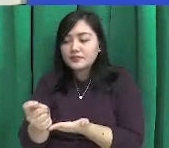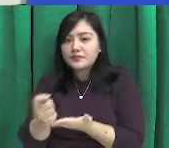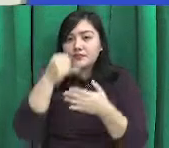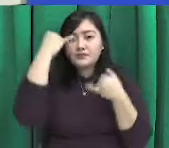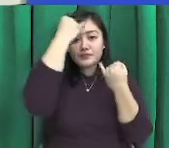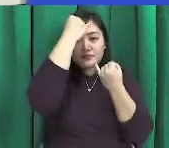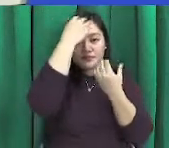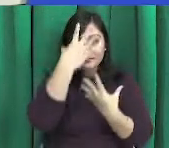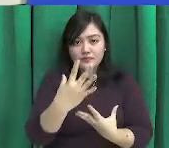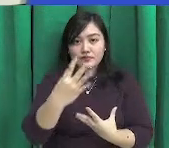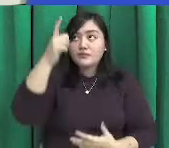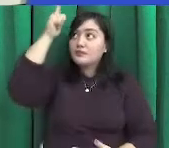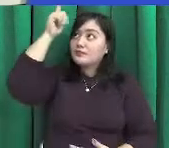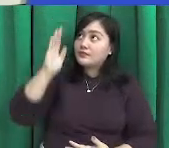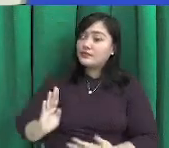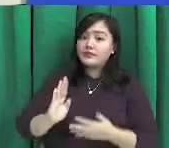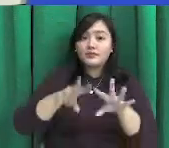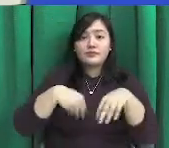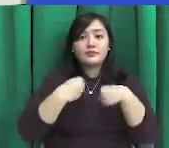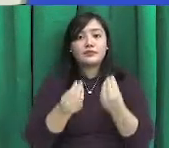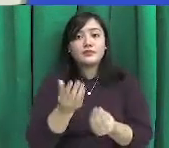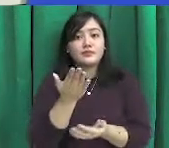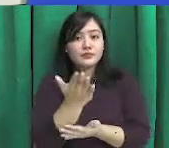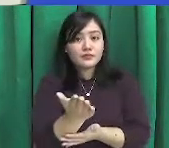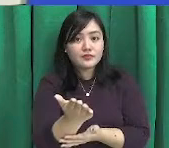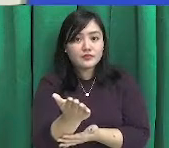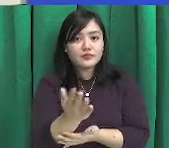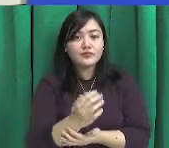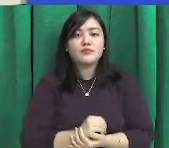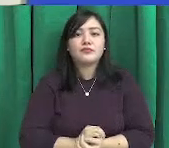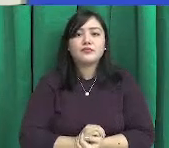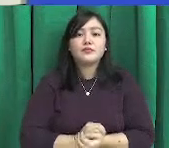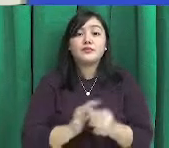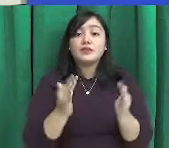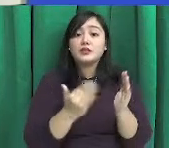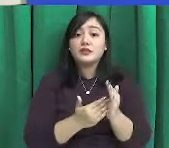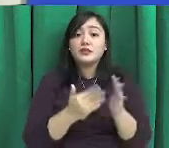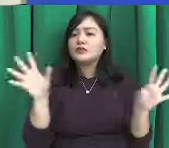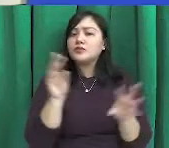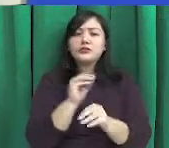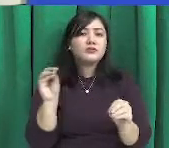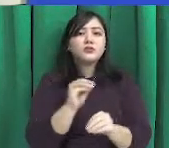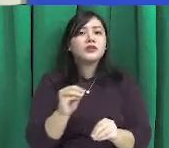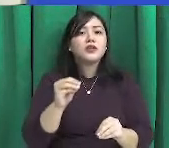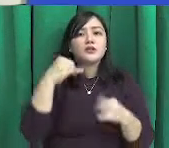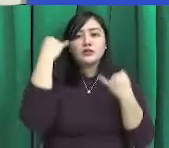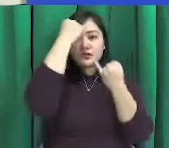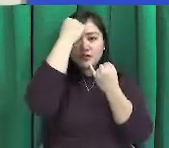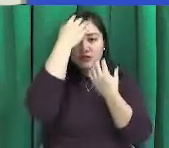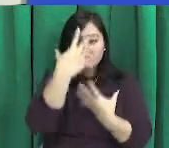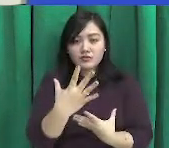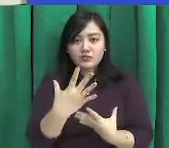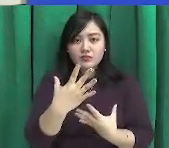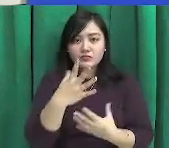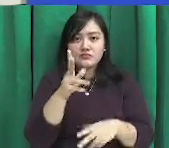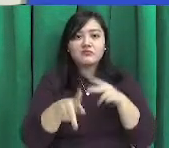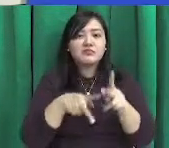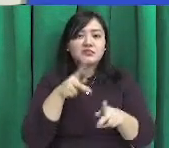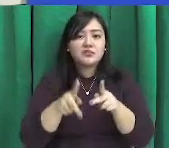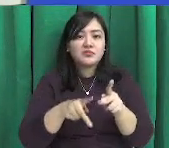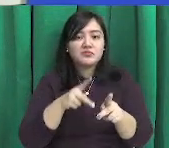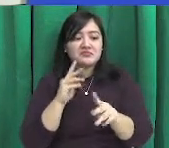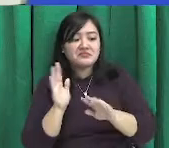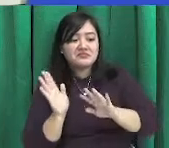Panginoon? Without information, kapatid, tandaan niyo, people perish for what? Lack of